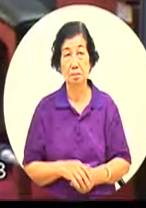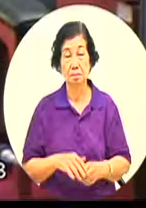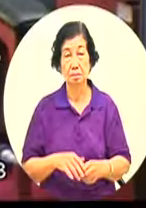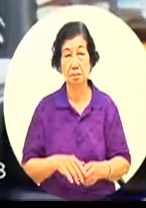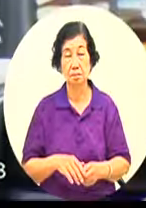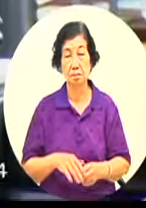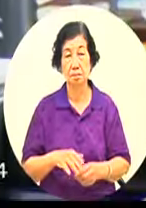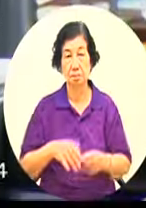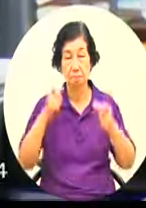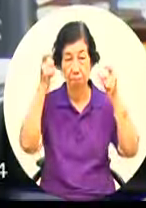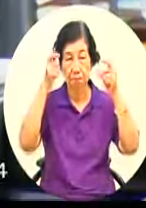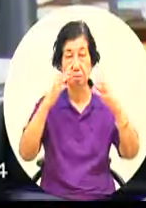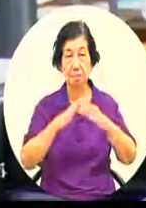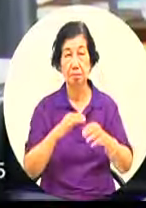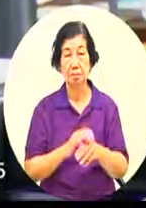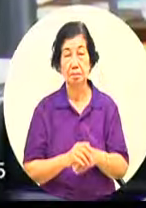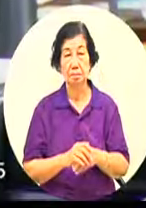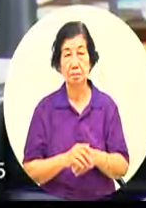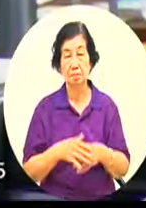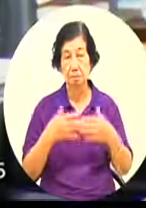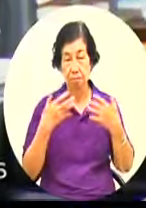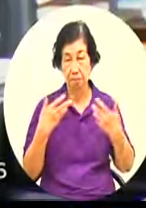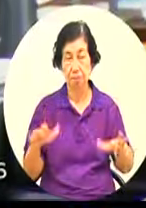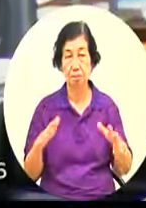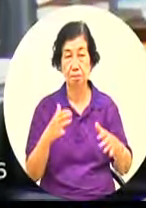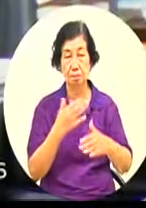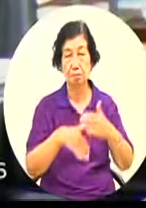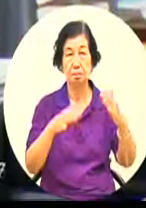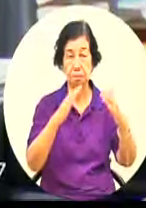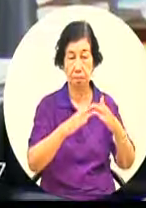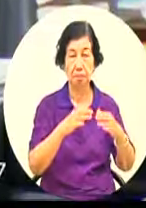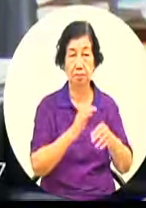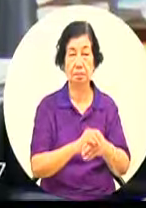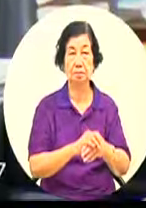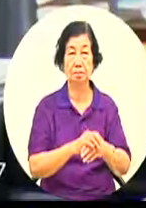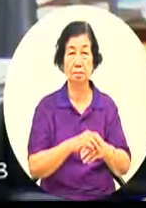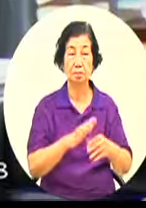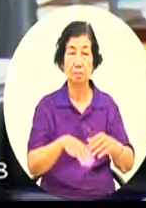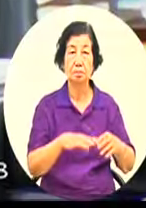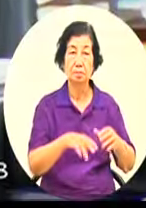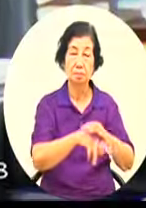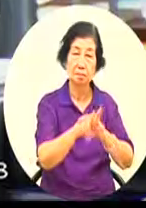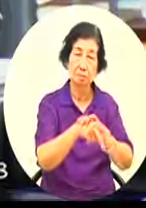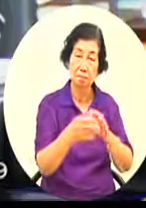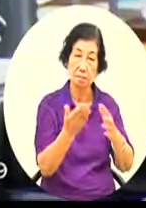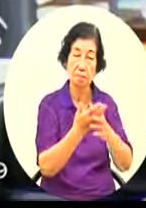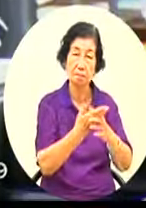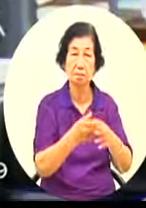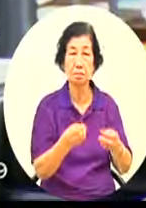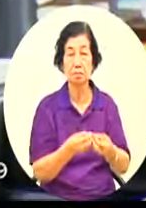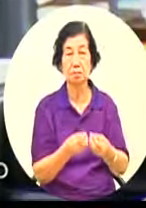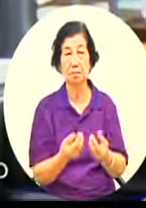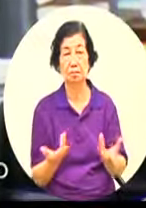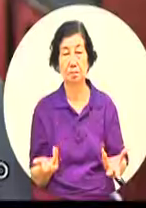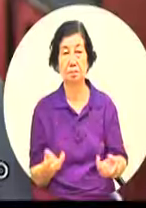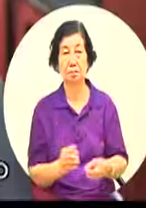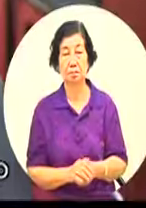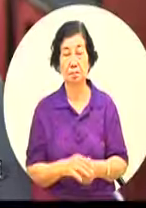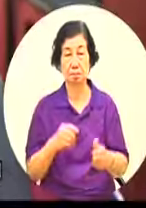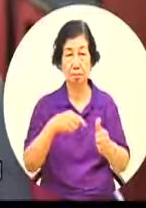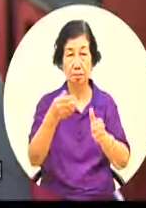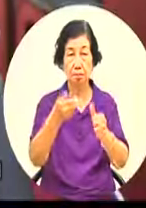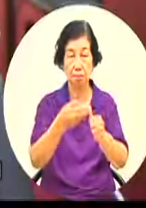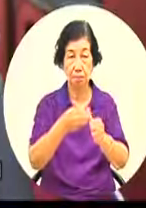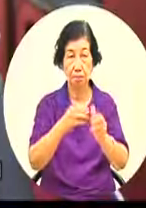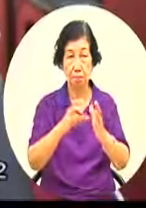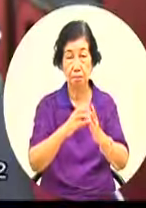市原本就有那么多的学校了，那多出来空间怎么办？那今年有看到教育局哦，率